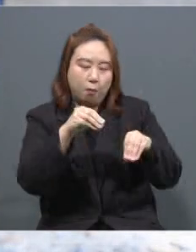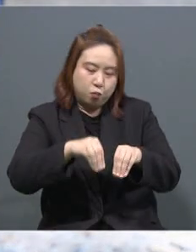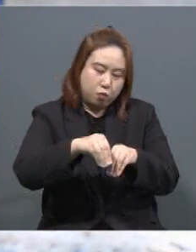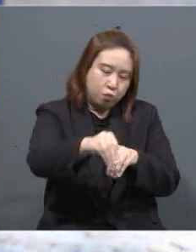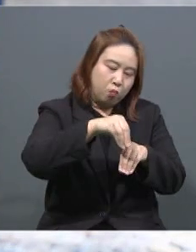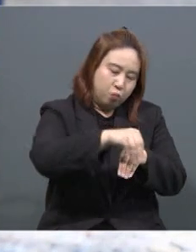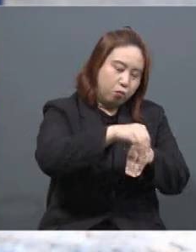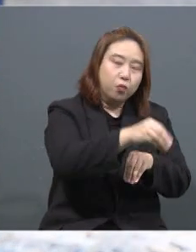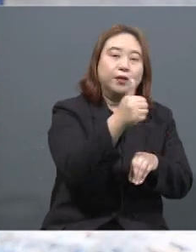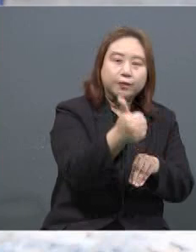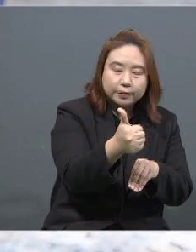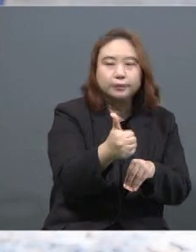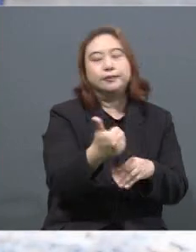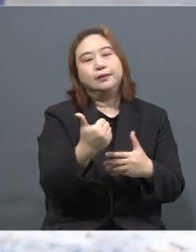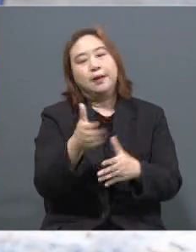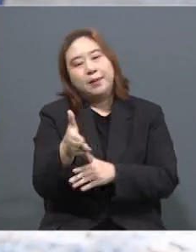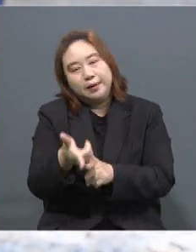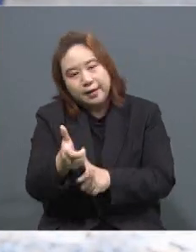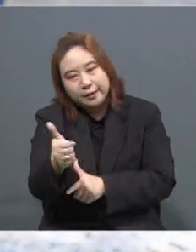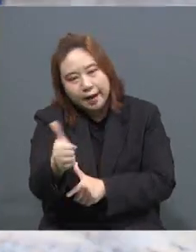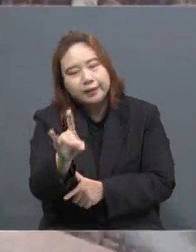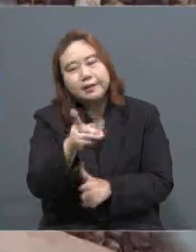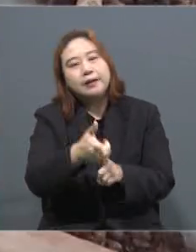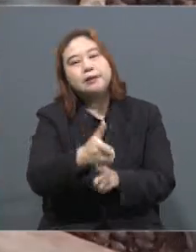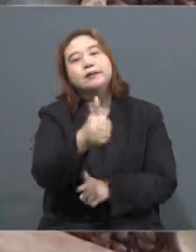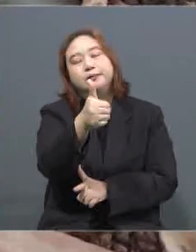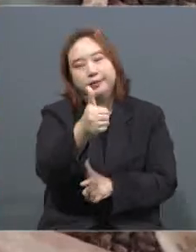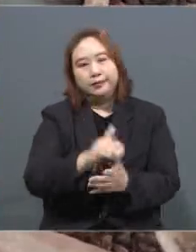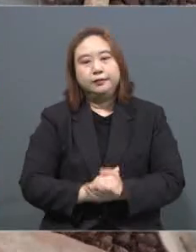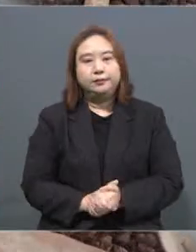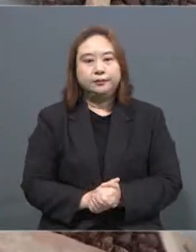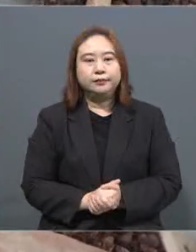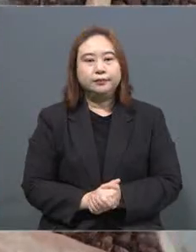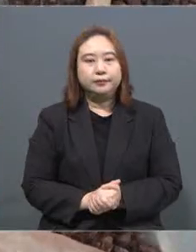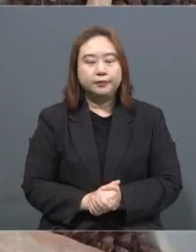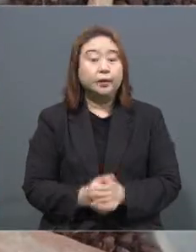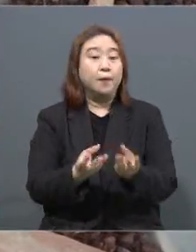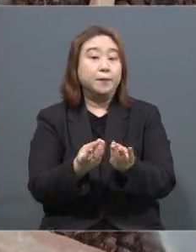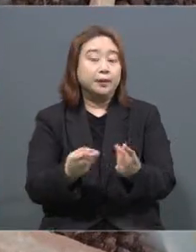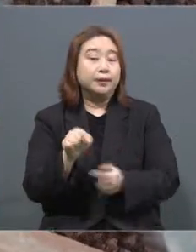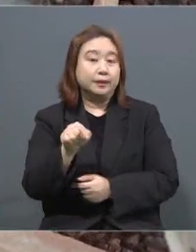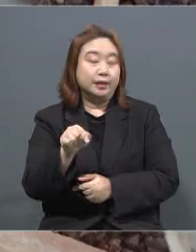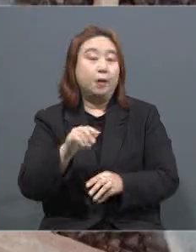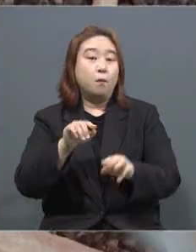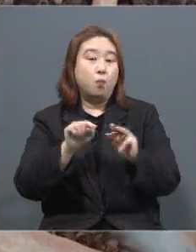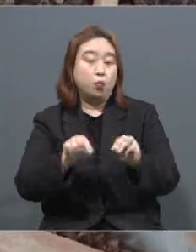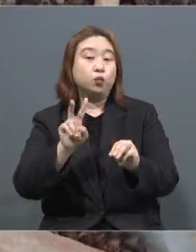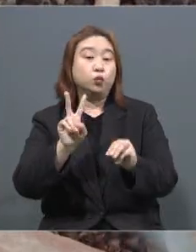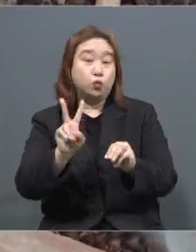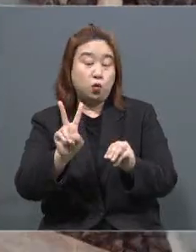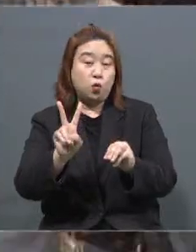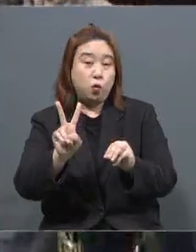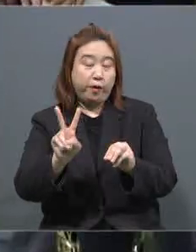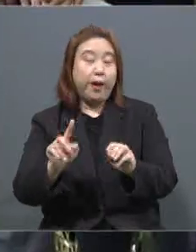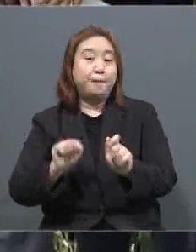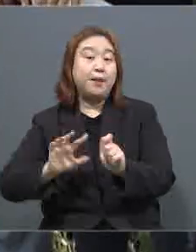ดีเลี้ยงปลาได้เลี้ยงสัตว์ได้ ในพื้นที่บ้านหนองแหวนหมู่ที่2ตำบลห้วยสะแกอ